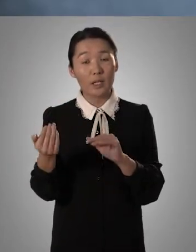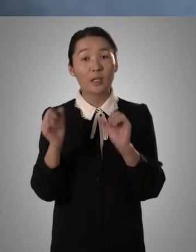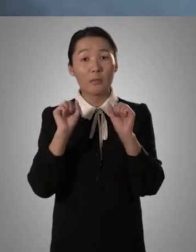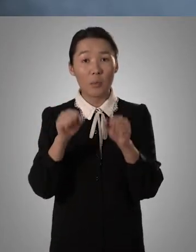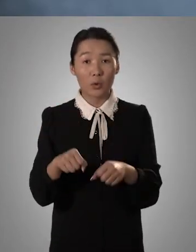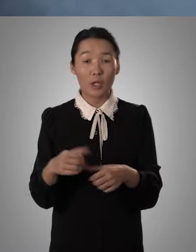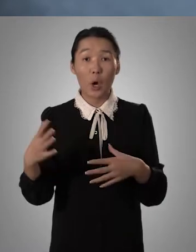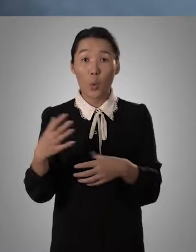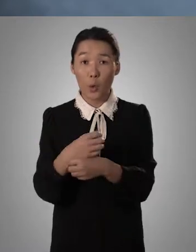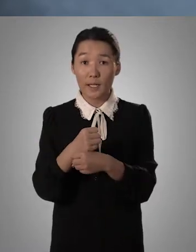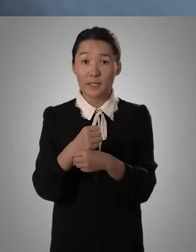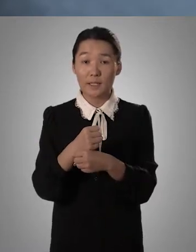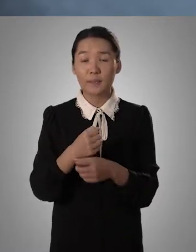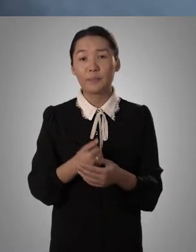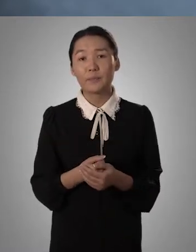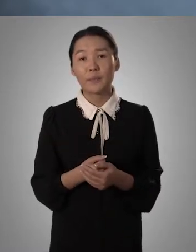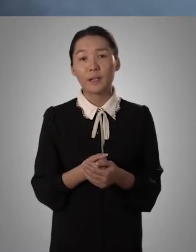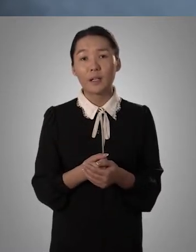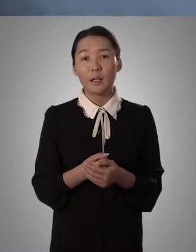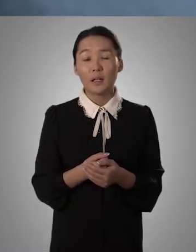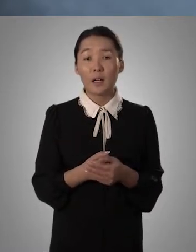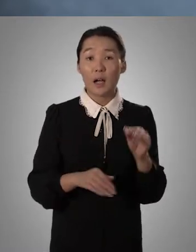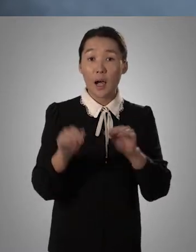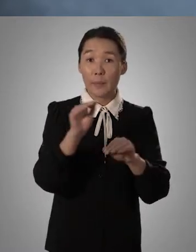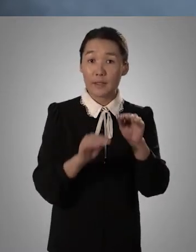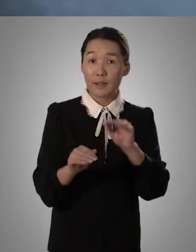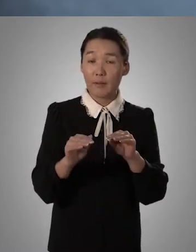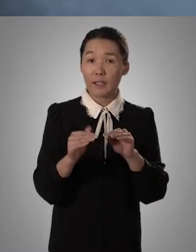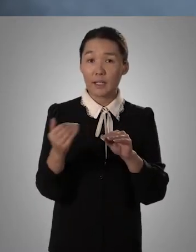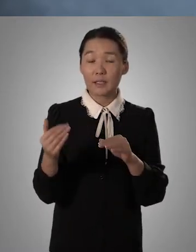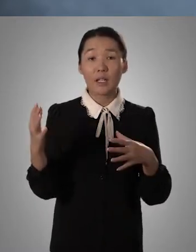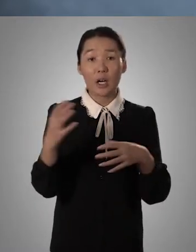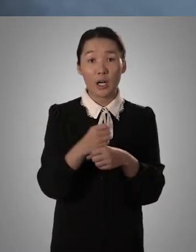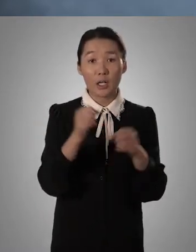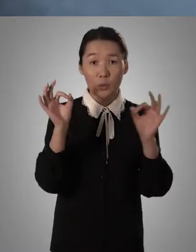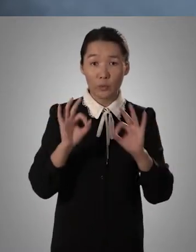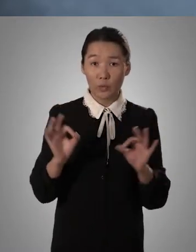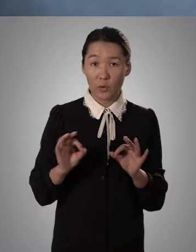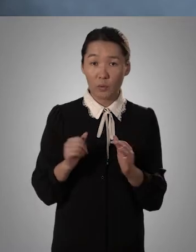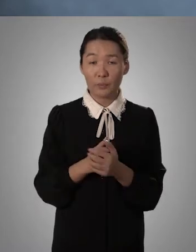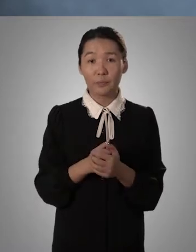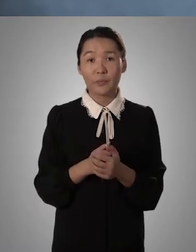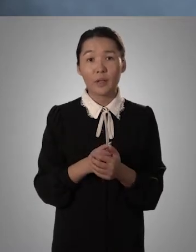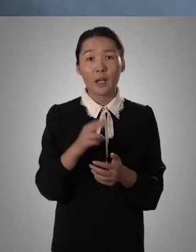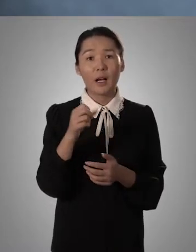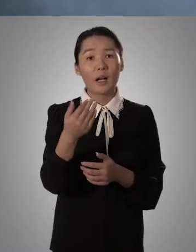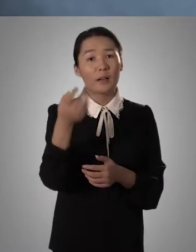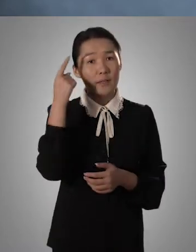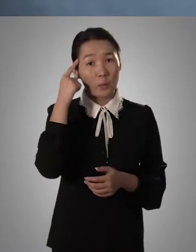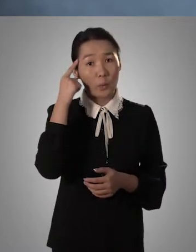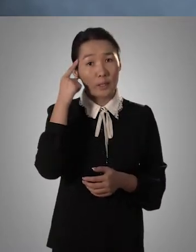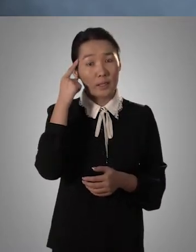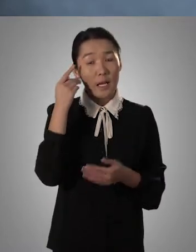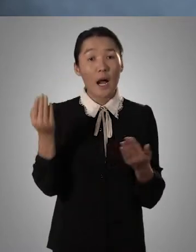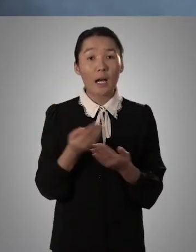укоротить то есть образовать от них краткую форму а как вы думаете от